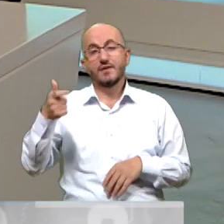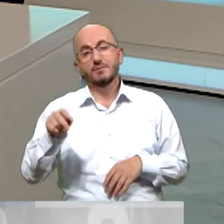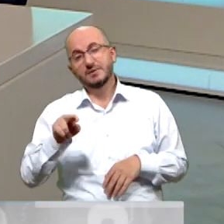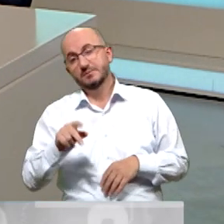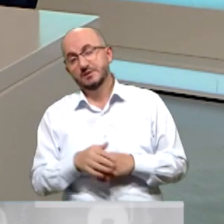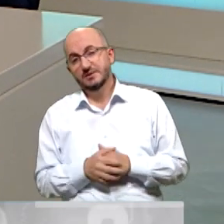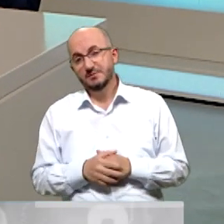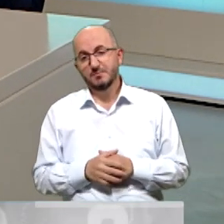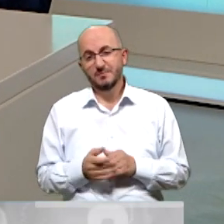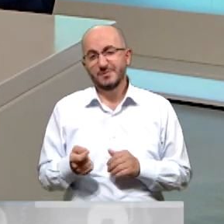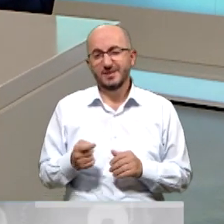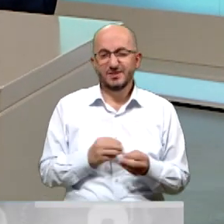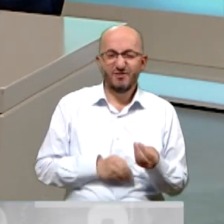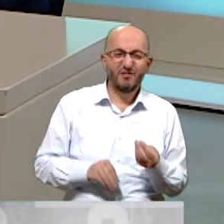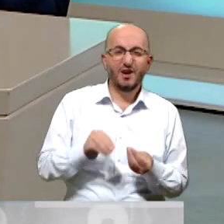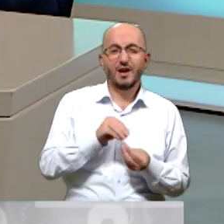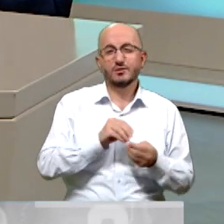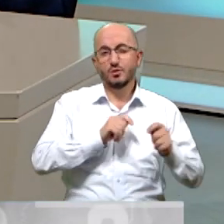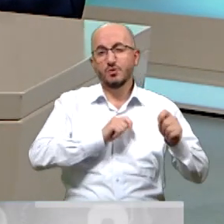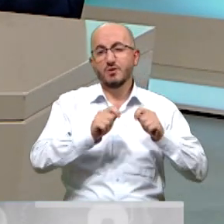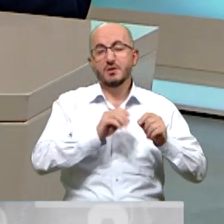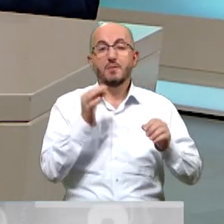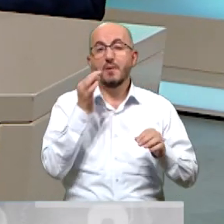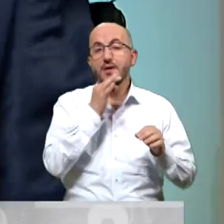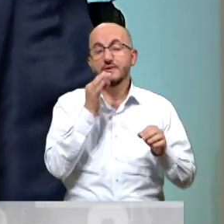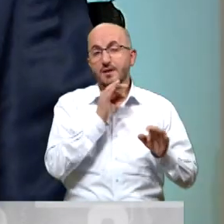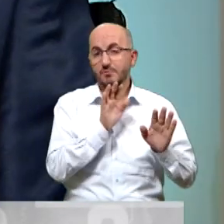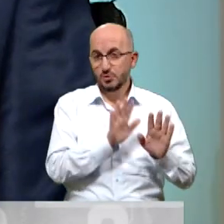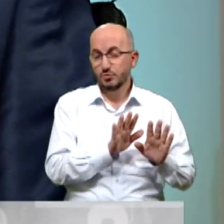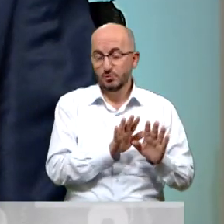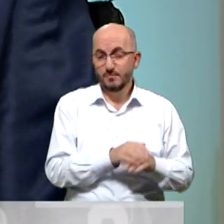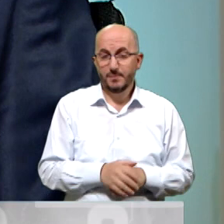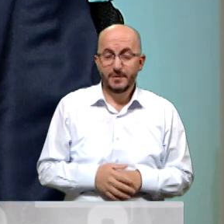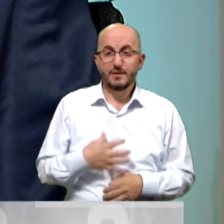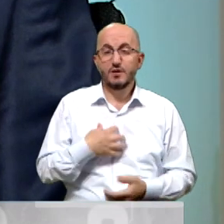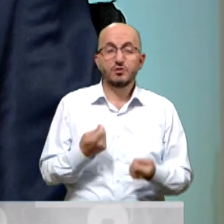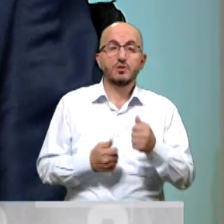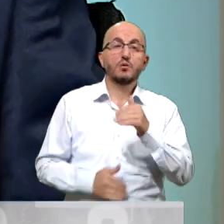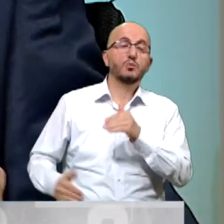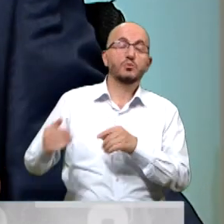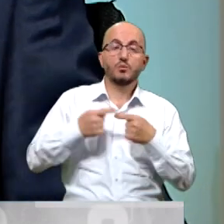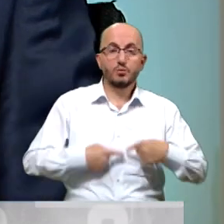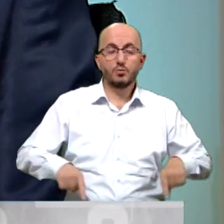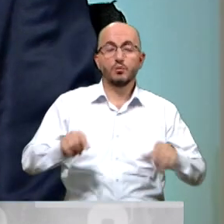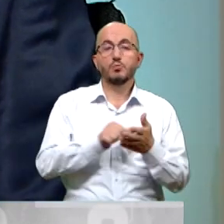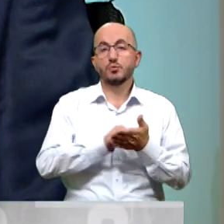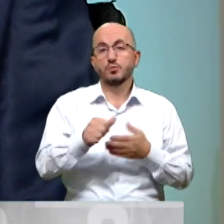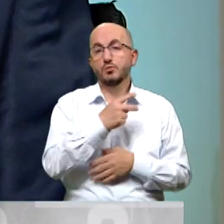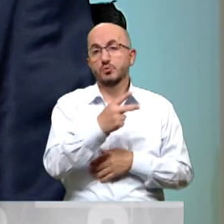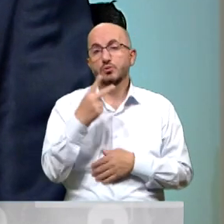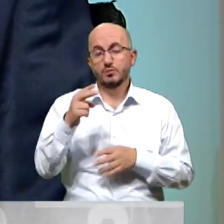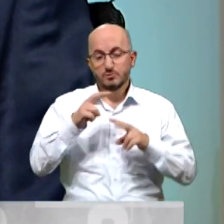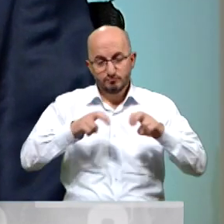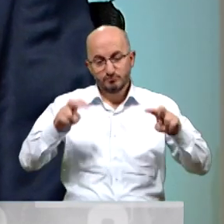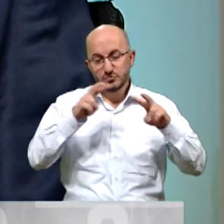gibisi biraz böyle faiz sözleşmesine benzeyen bir durum. Bu bakımdan Din İşleri Yüksek Kurulu bütün yönleriyle bunu